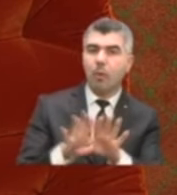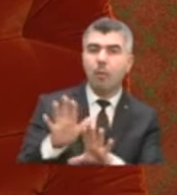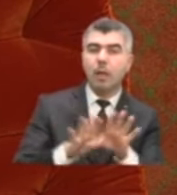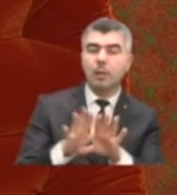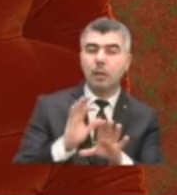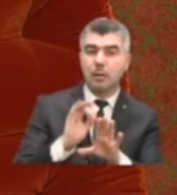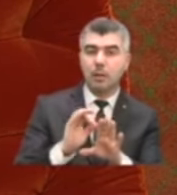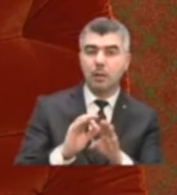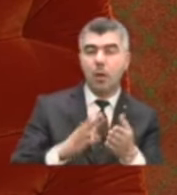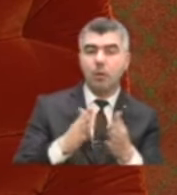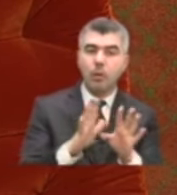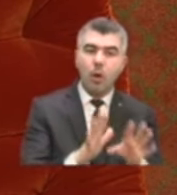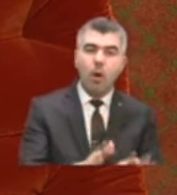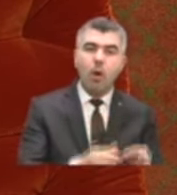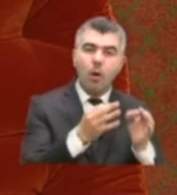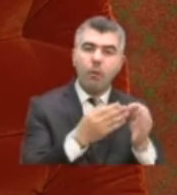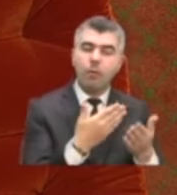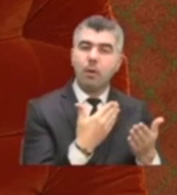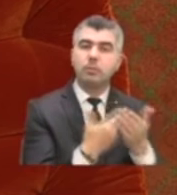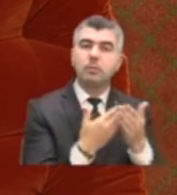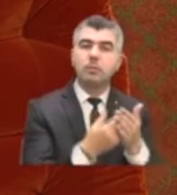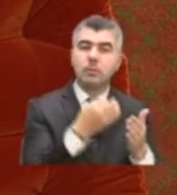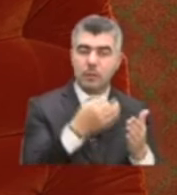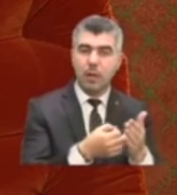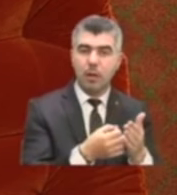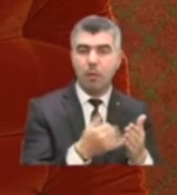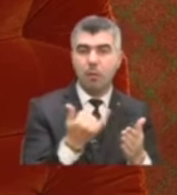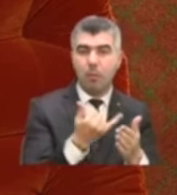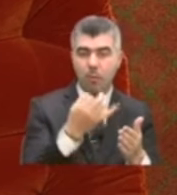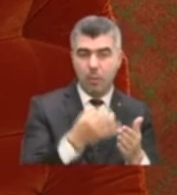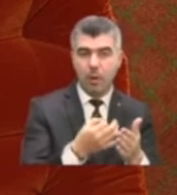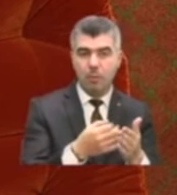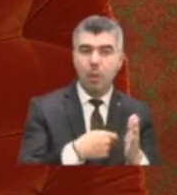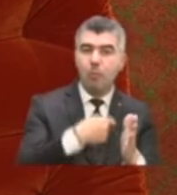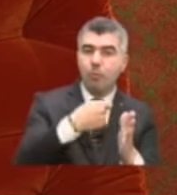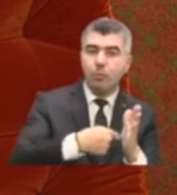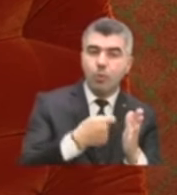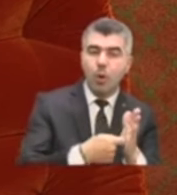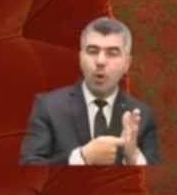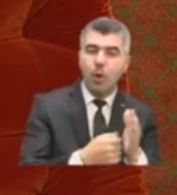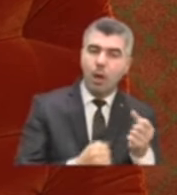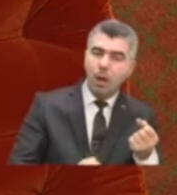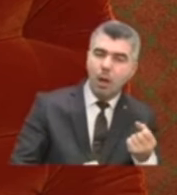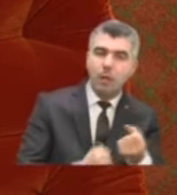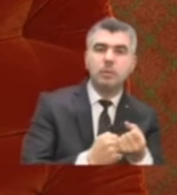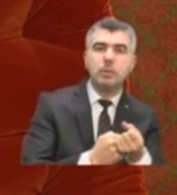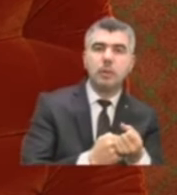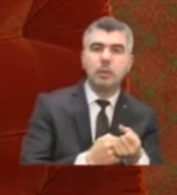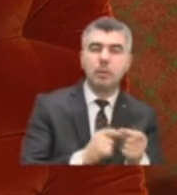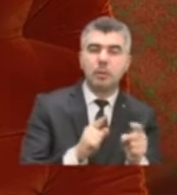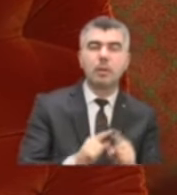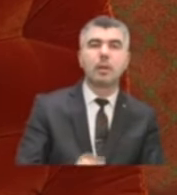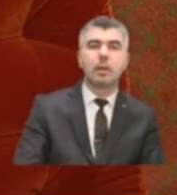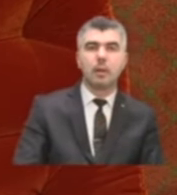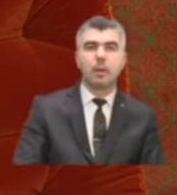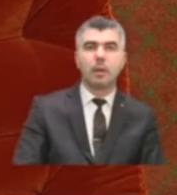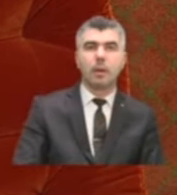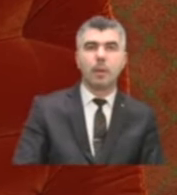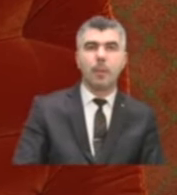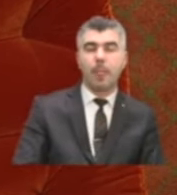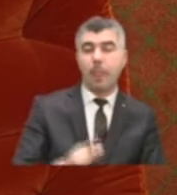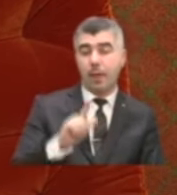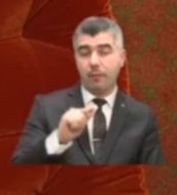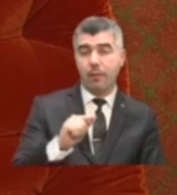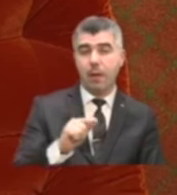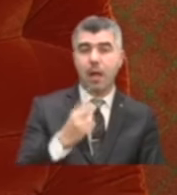الولايه الحكوميه كتبان باستثمارات مغربيه واجنبيه اللي كتشجع مشاريع سندراره والعرايش. فكما تعلمون